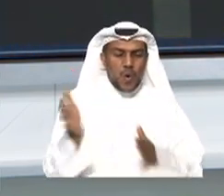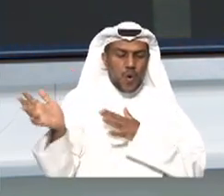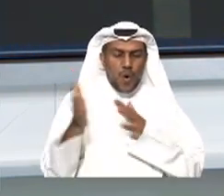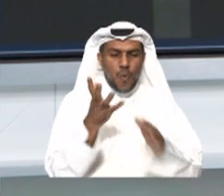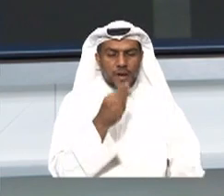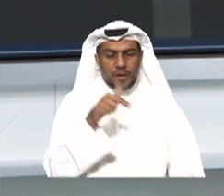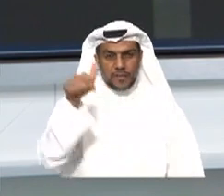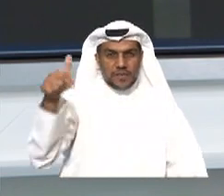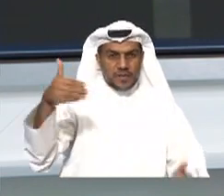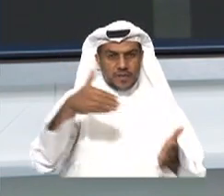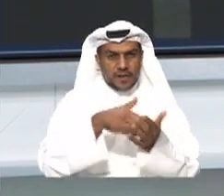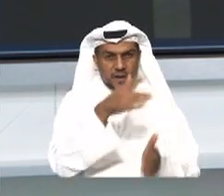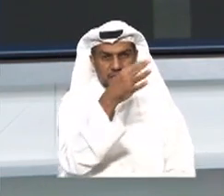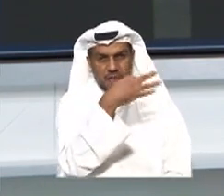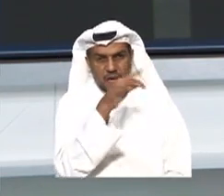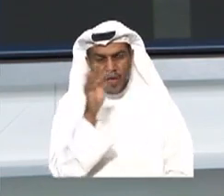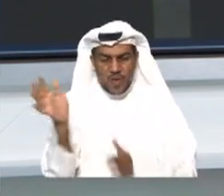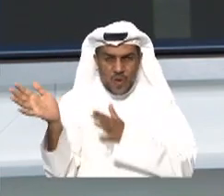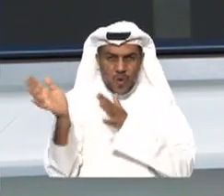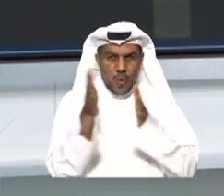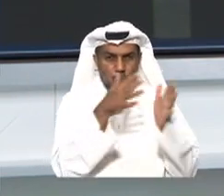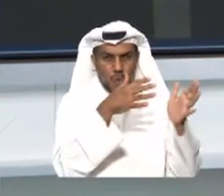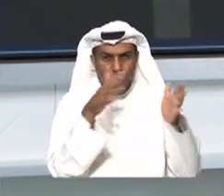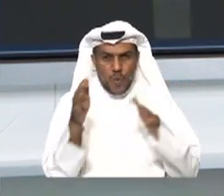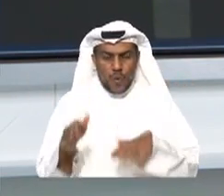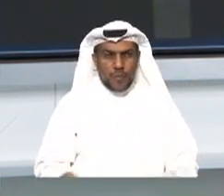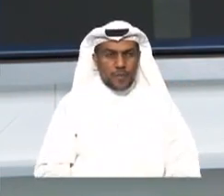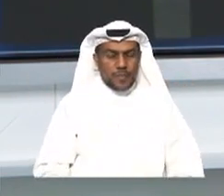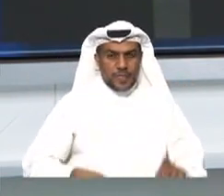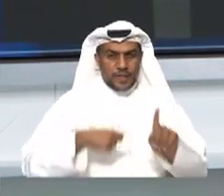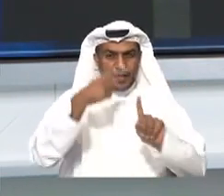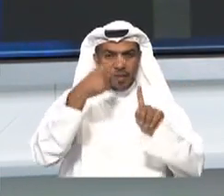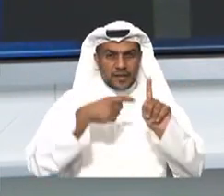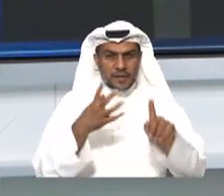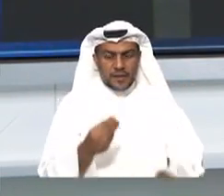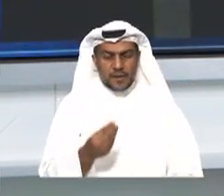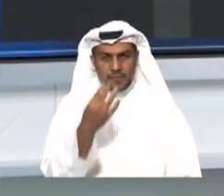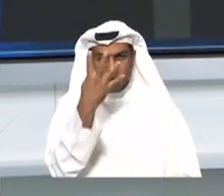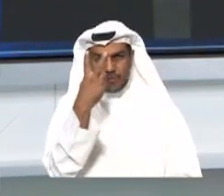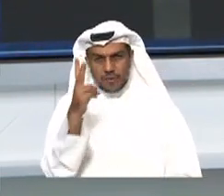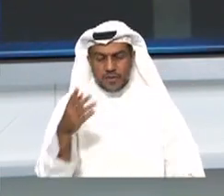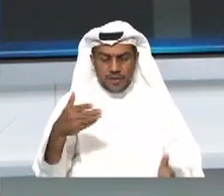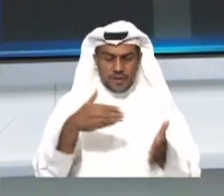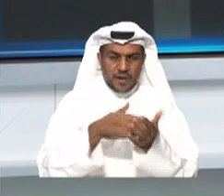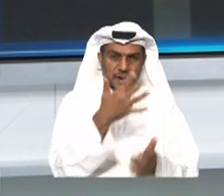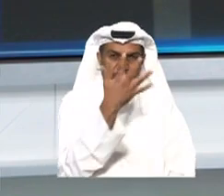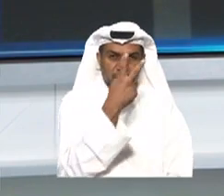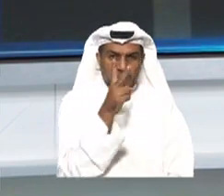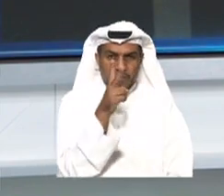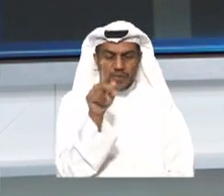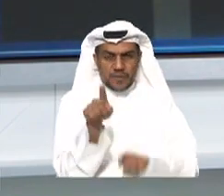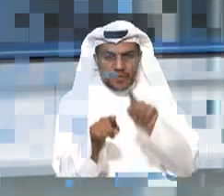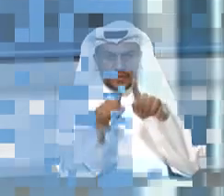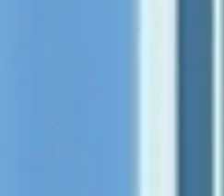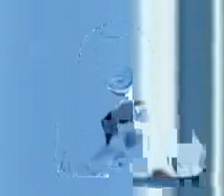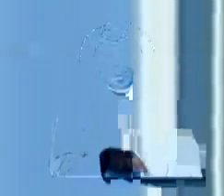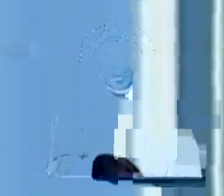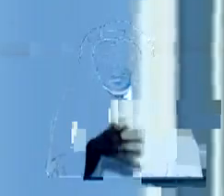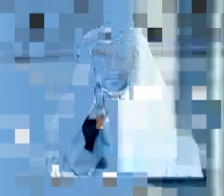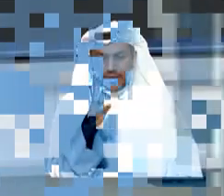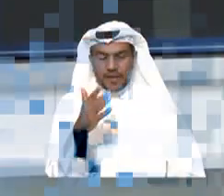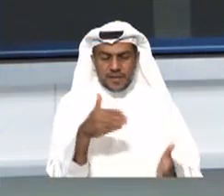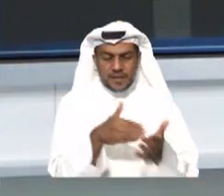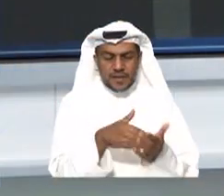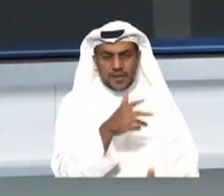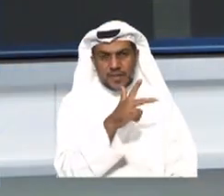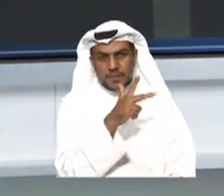بين 6 إلى 30 كيلومتر في الساعة، العظمى قد تتفاوت ما بين 24 إلى 25، أما الصغرى ما بين 15